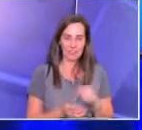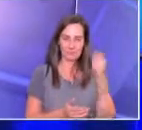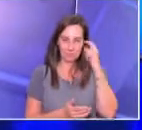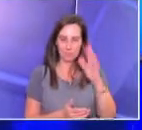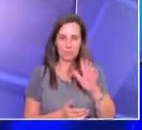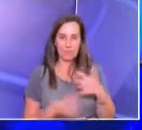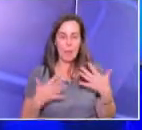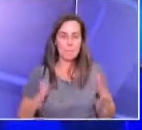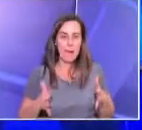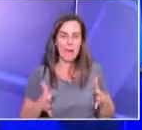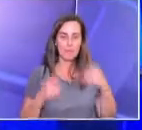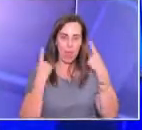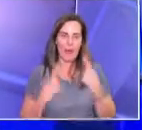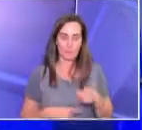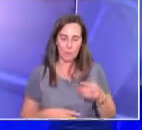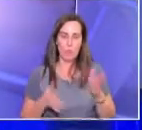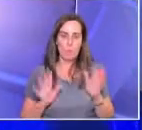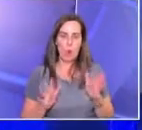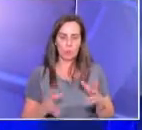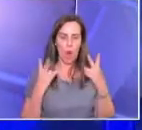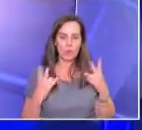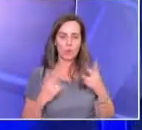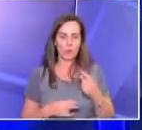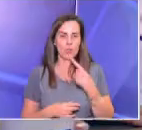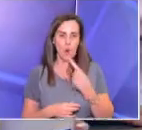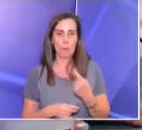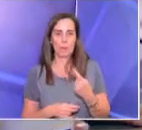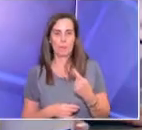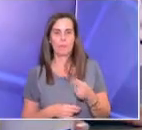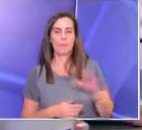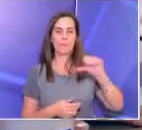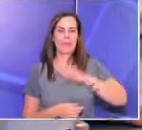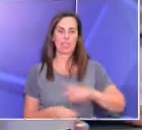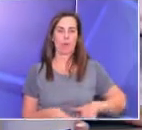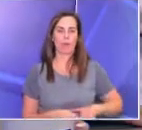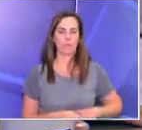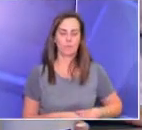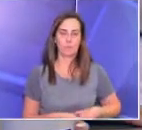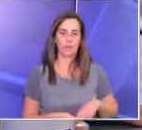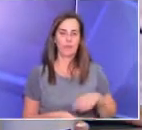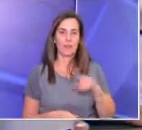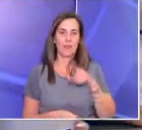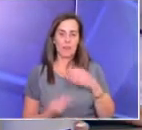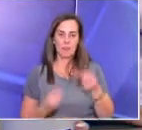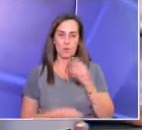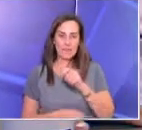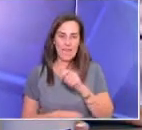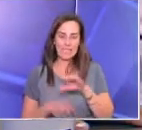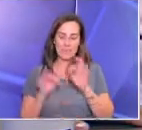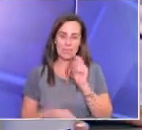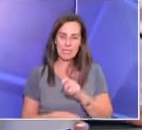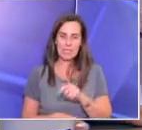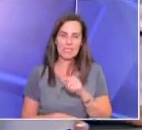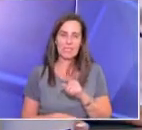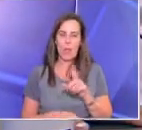חושב שהחשש מהנושא החרדי הוא מאוד קריטי כשמדובר בנושאים מקומיים, וכאשר מדובר על נושאים יותר כלליים בבחירות